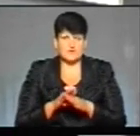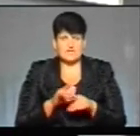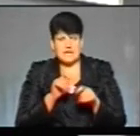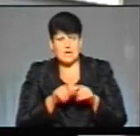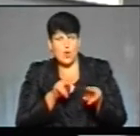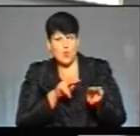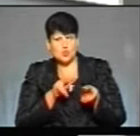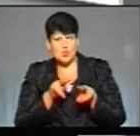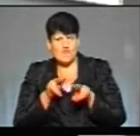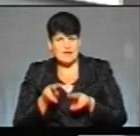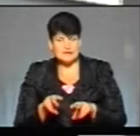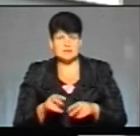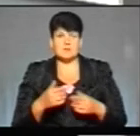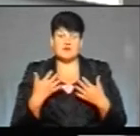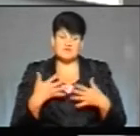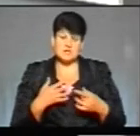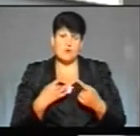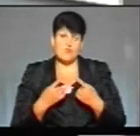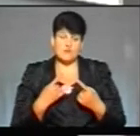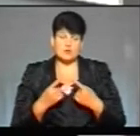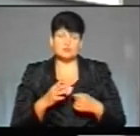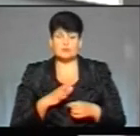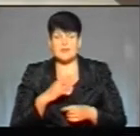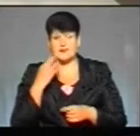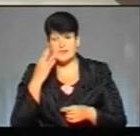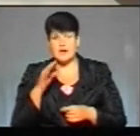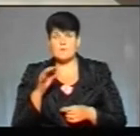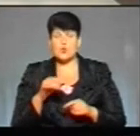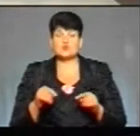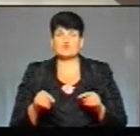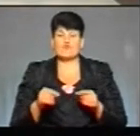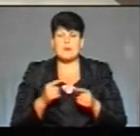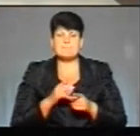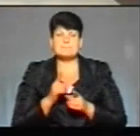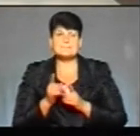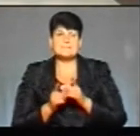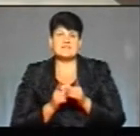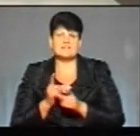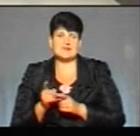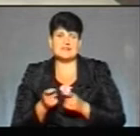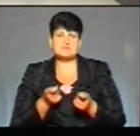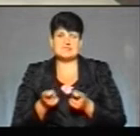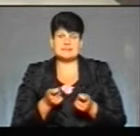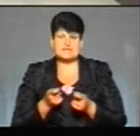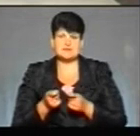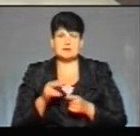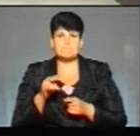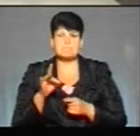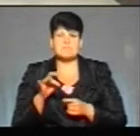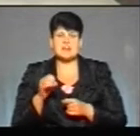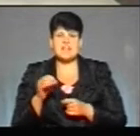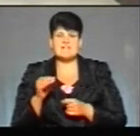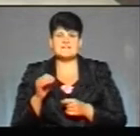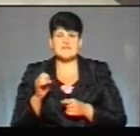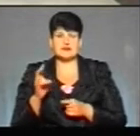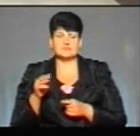контролюватися. Так. Ми говорили вже, що була ідея про створення, переформатування адміністрації в префектуру, так, яка, в принципі, бо сьогодні